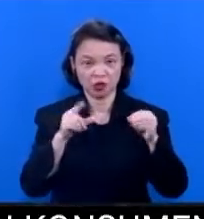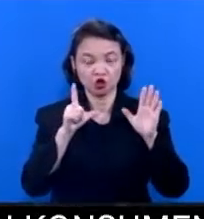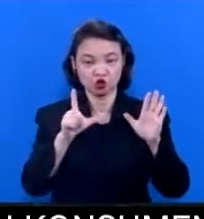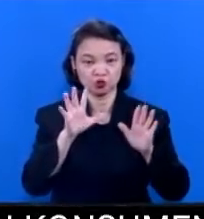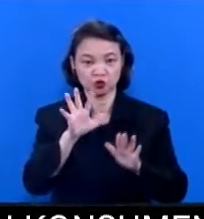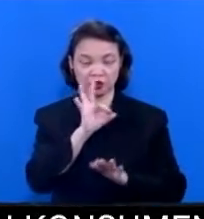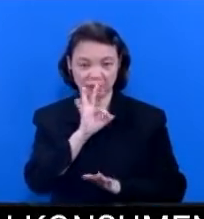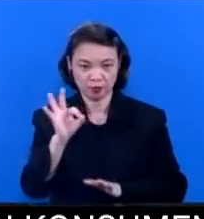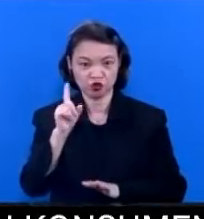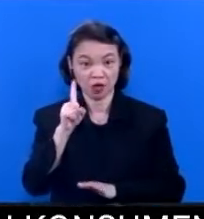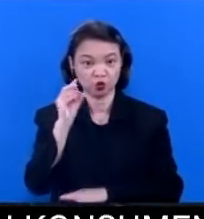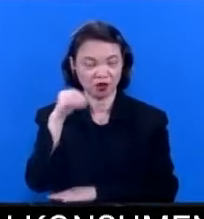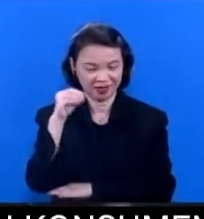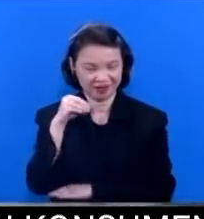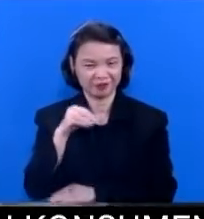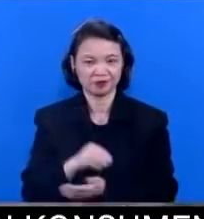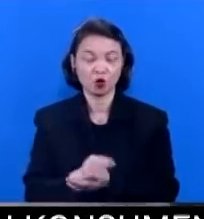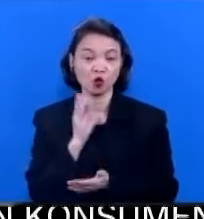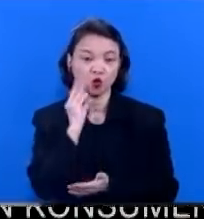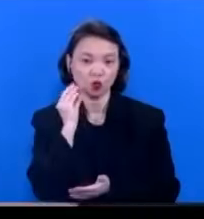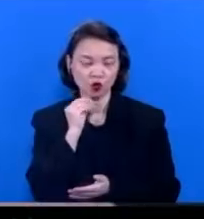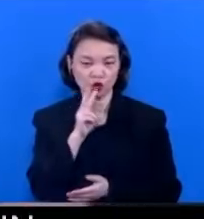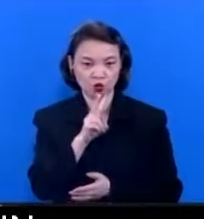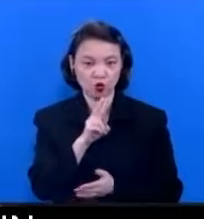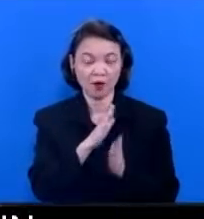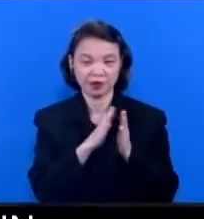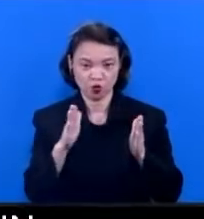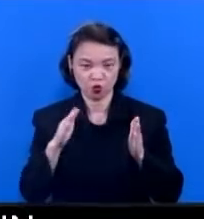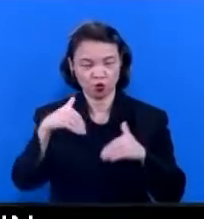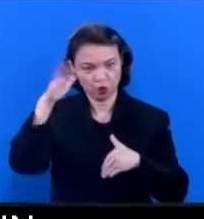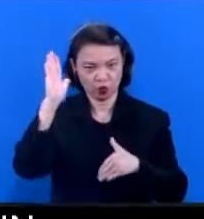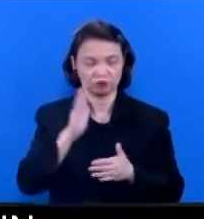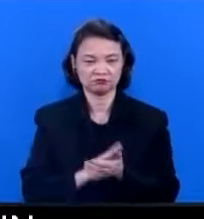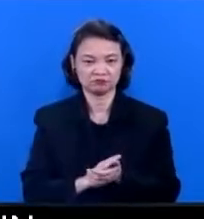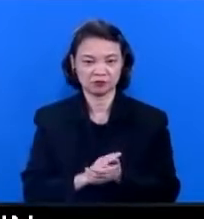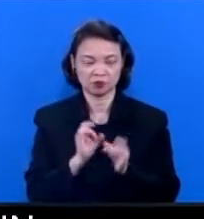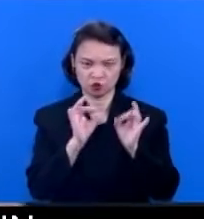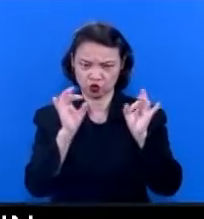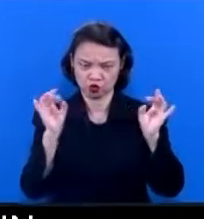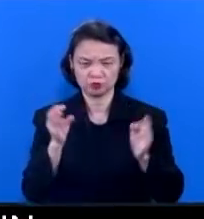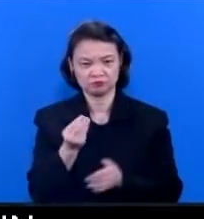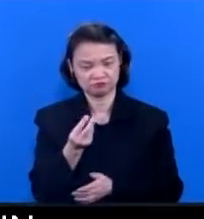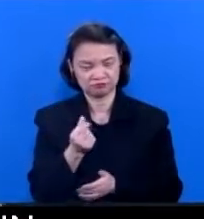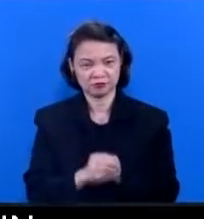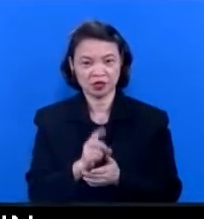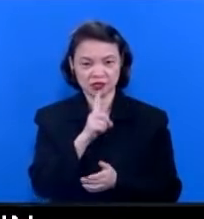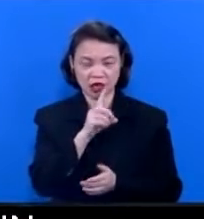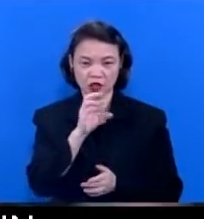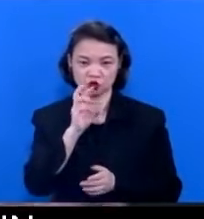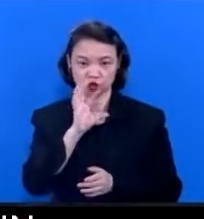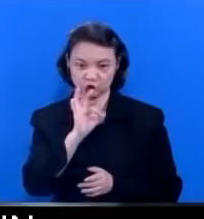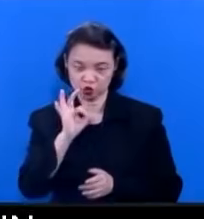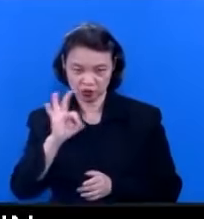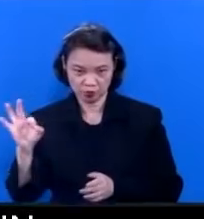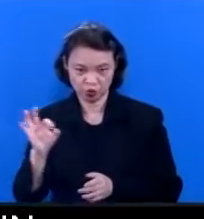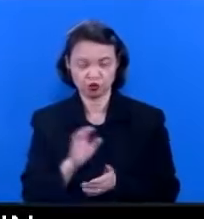satu ekor. Yang umur 2 minggu sampai ke atas itu bervariasi warna harganya, ada yang 100,